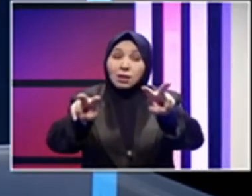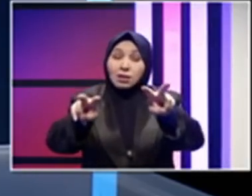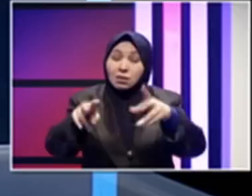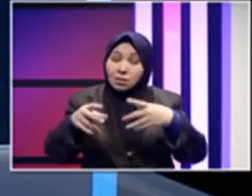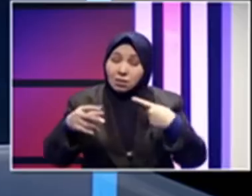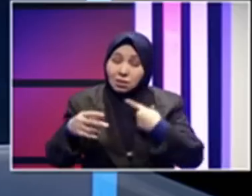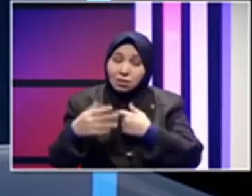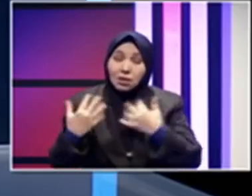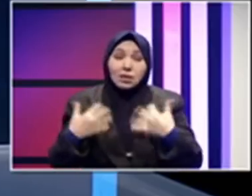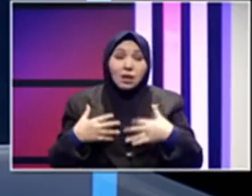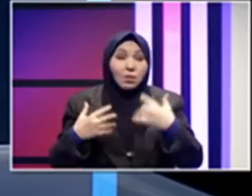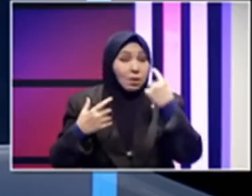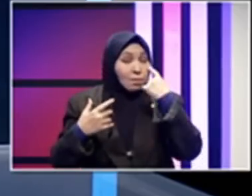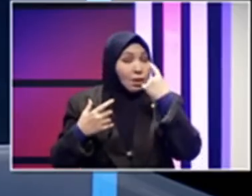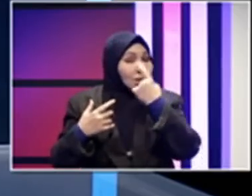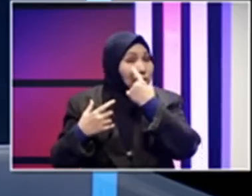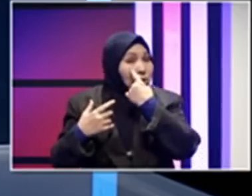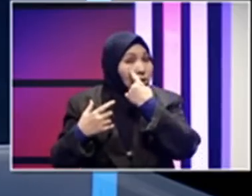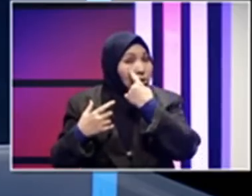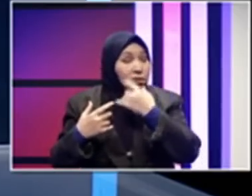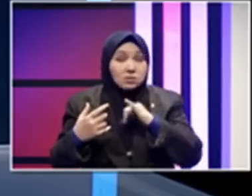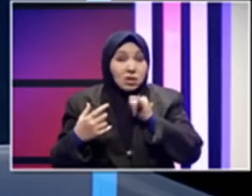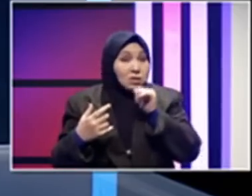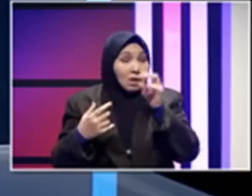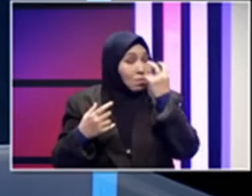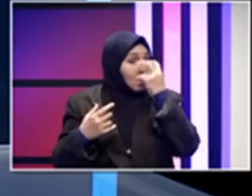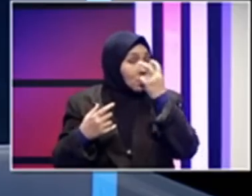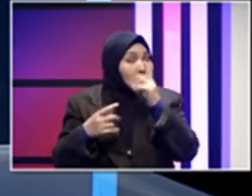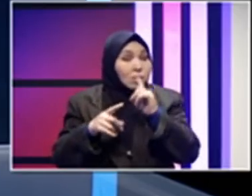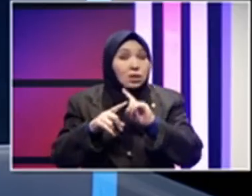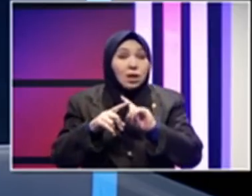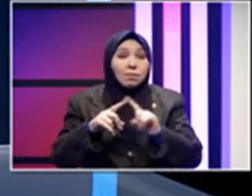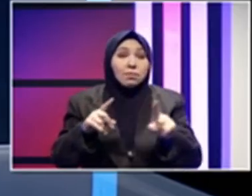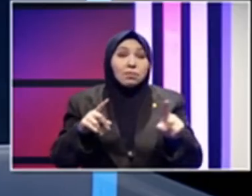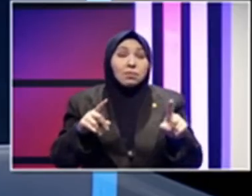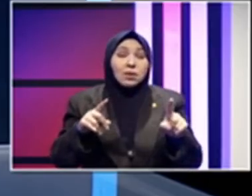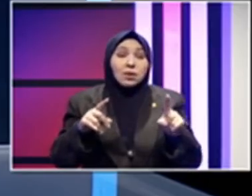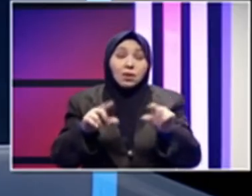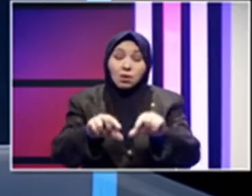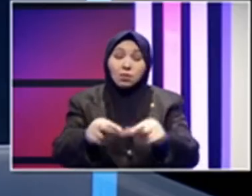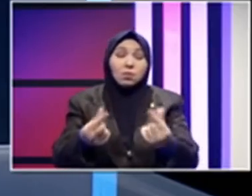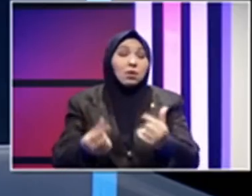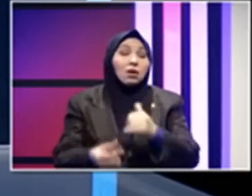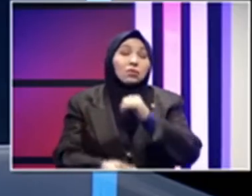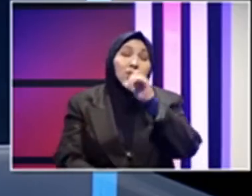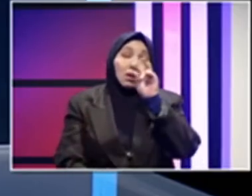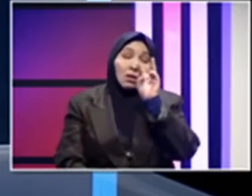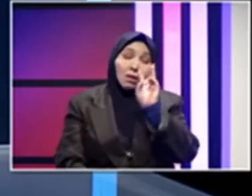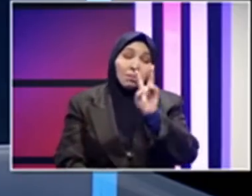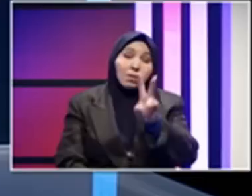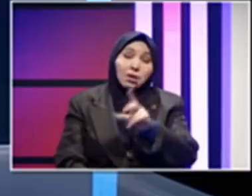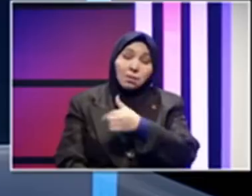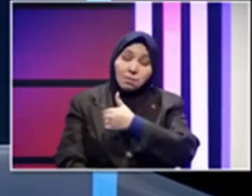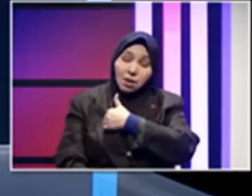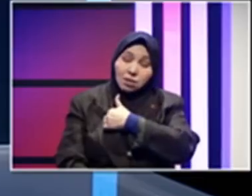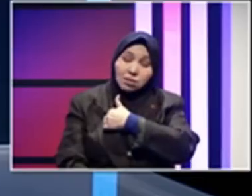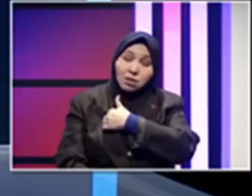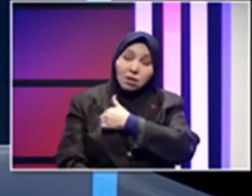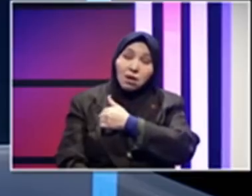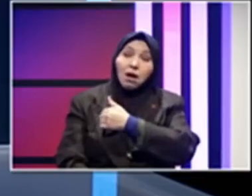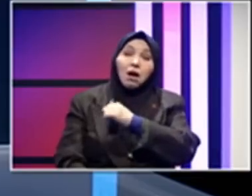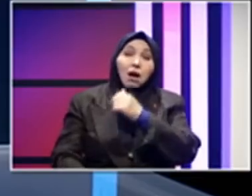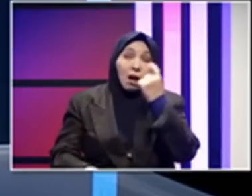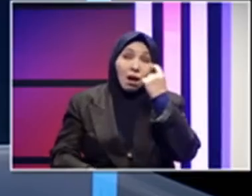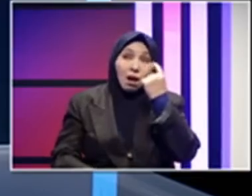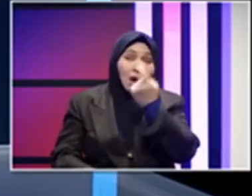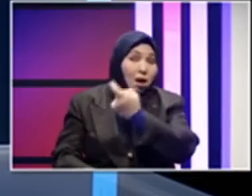takut mata kita tak, saya tak buta, tak buta, tapi ni Al-Quran tak nampak, ataupun tak mata hati kita. Betul. Allahu